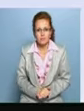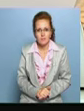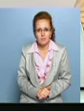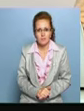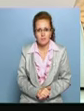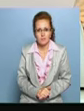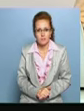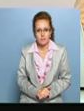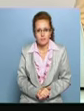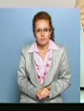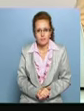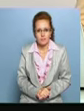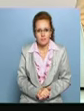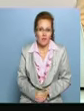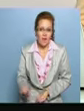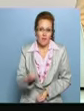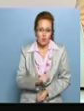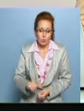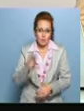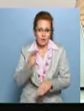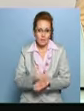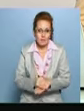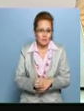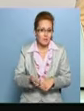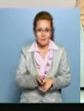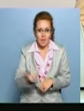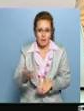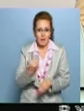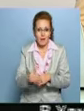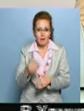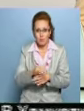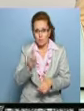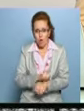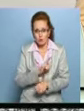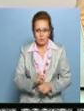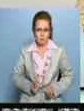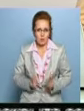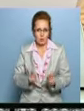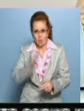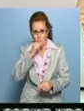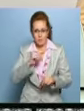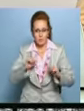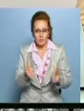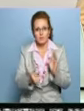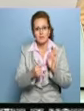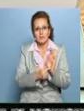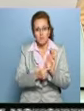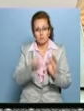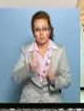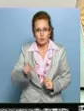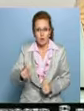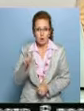Удмуртия в удмурти раскрыта серия кредитных мошенничеств преступлениях обвиняются сем жителей Камбарки Все сейчас находятся под подпиской